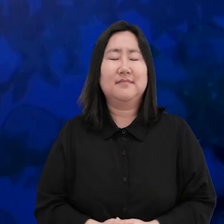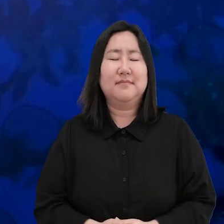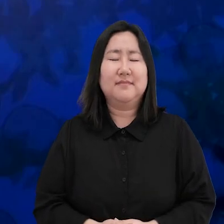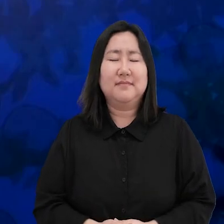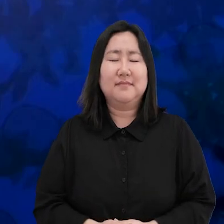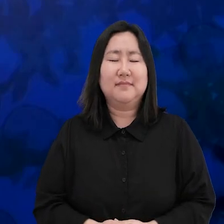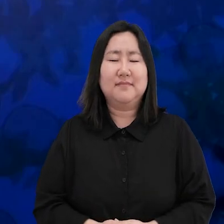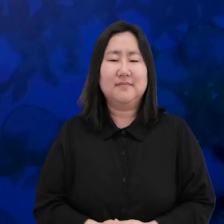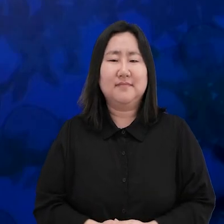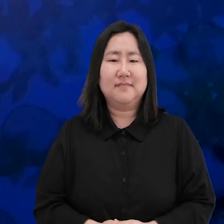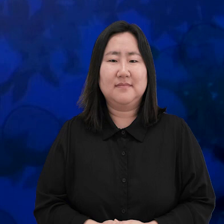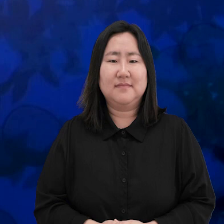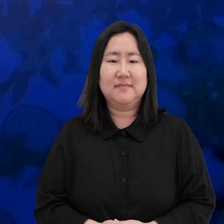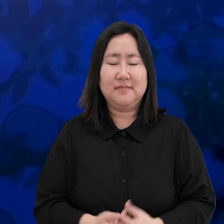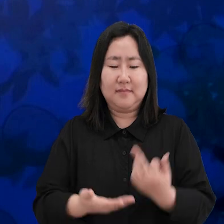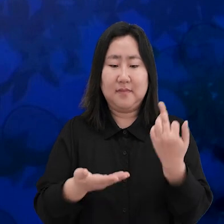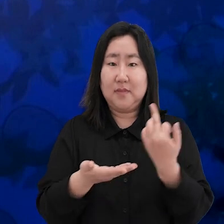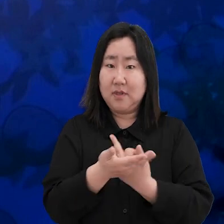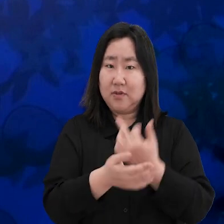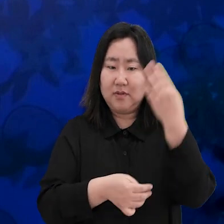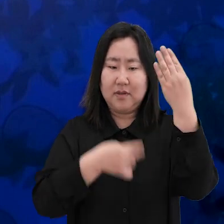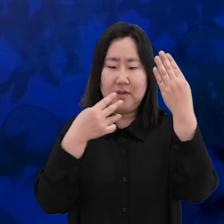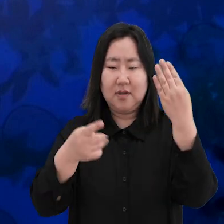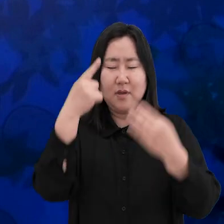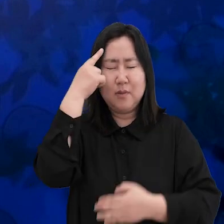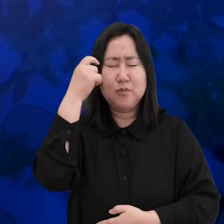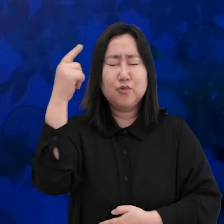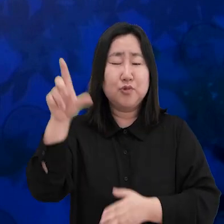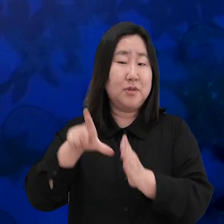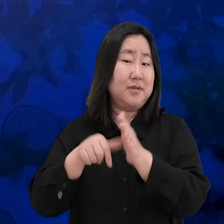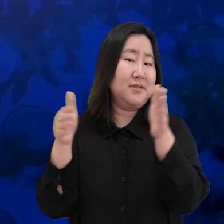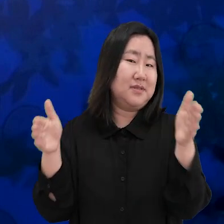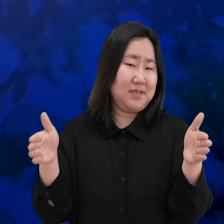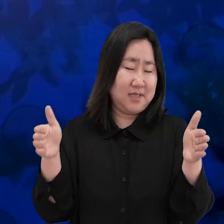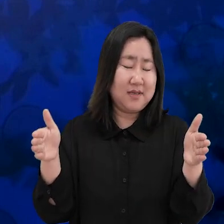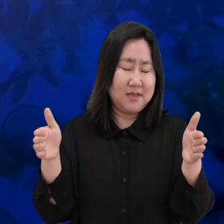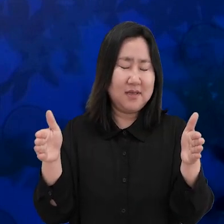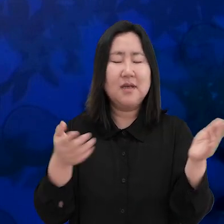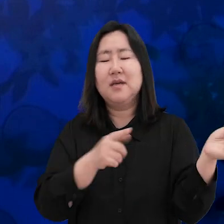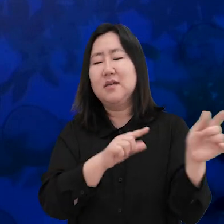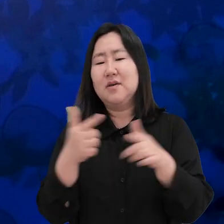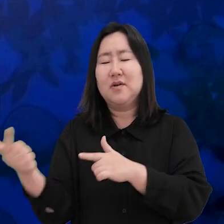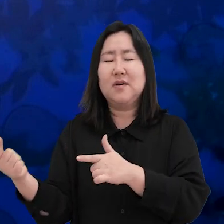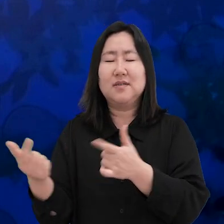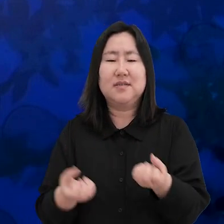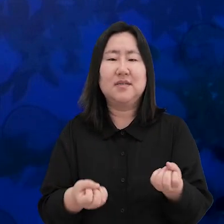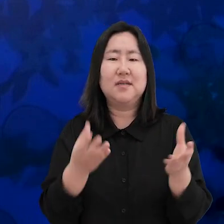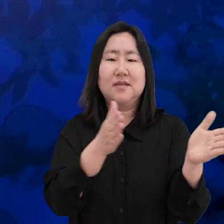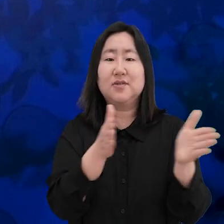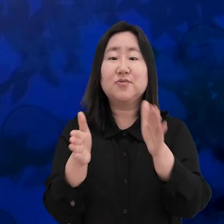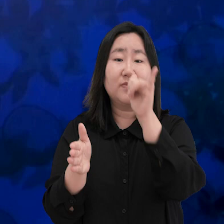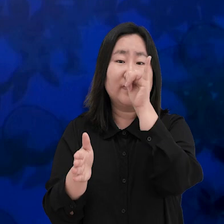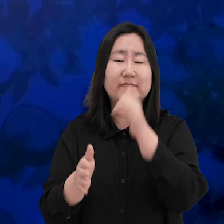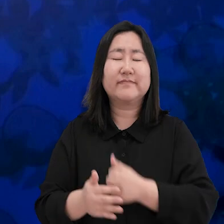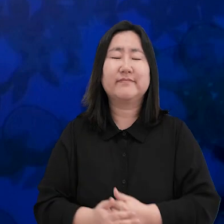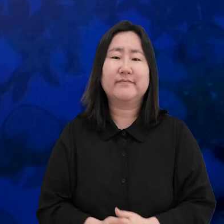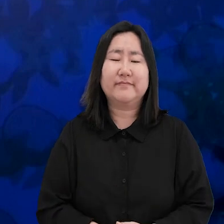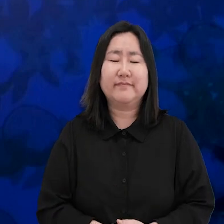전해주시죠네 서포 씨가 제주 43 기관을 맞아 다양한기를 의미를 더하고